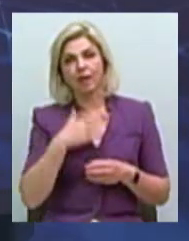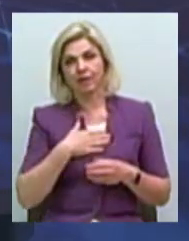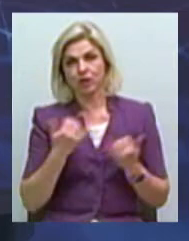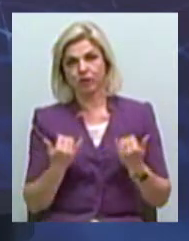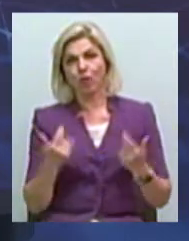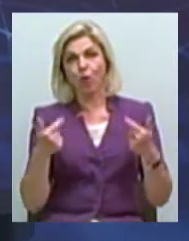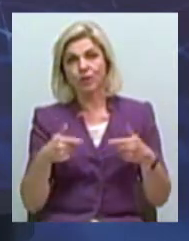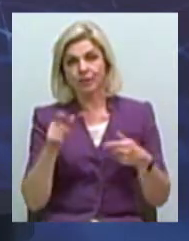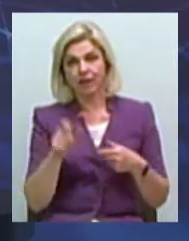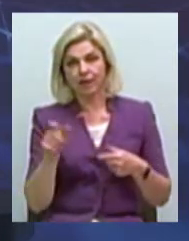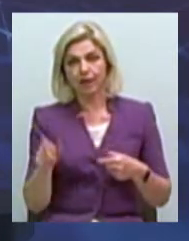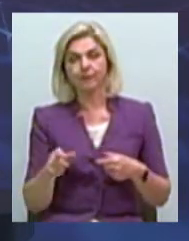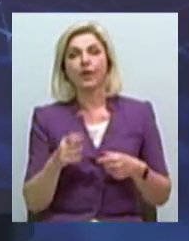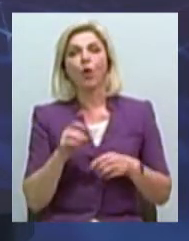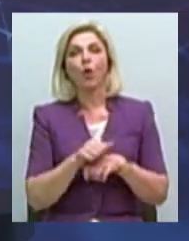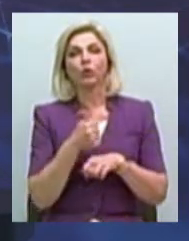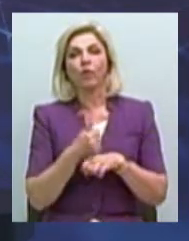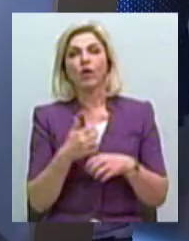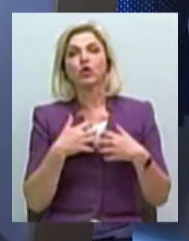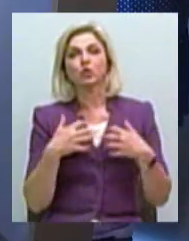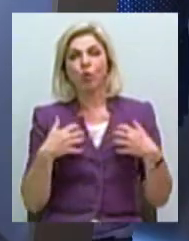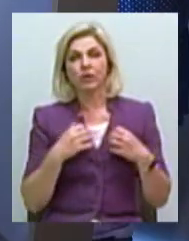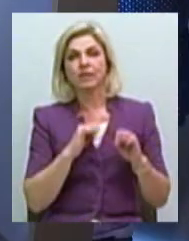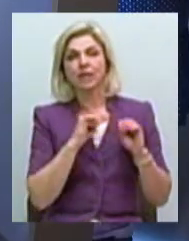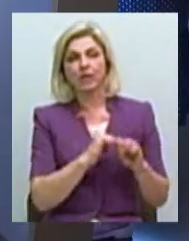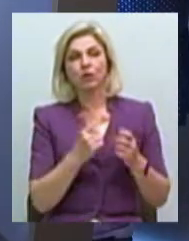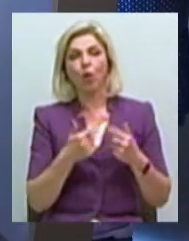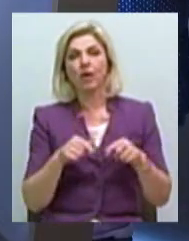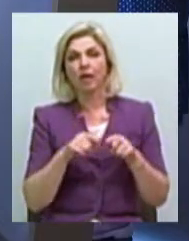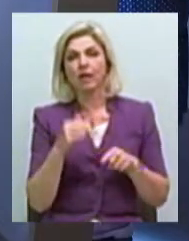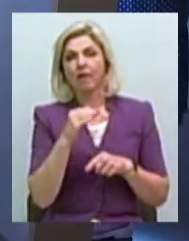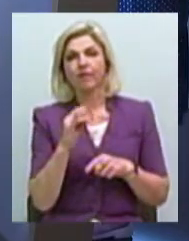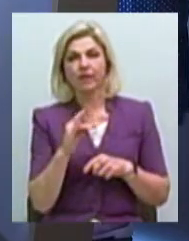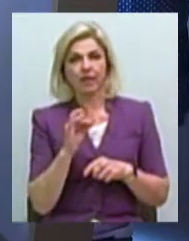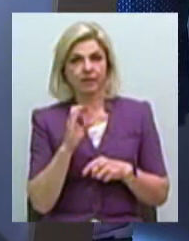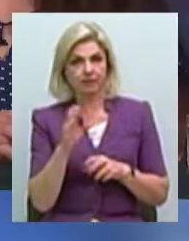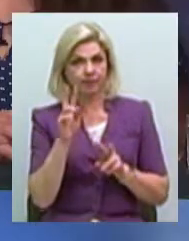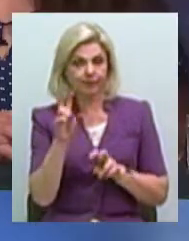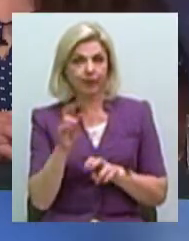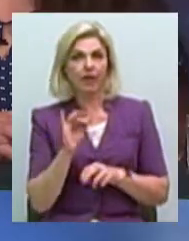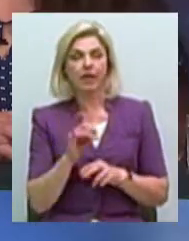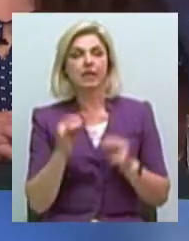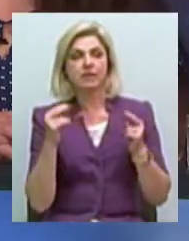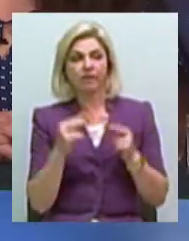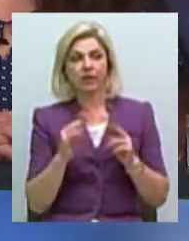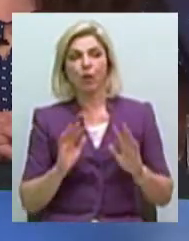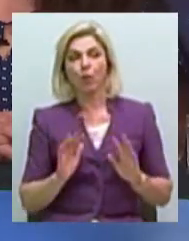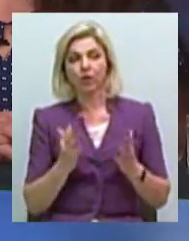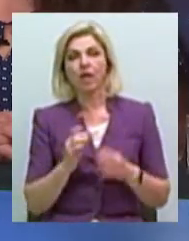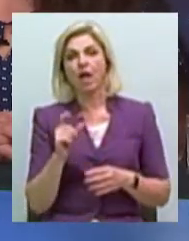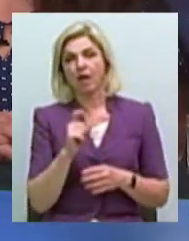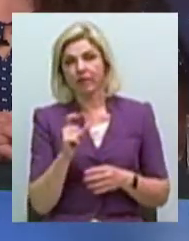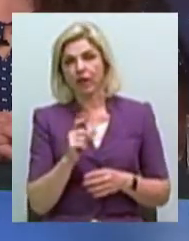гостей. В студії голова зоозахисної організації «Фенікс» Олена Бардан та свідок події